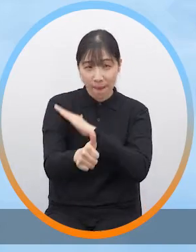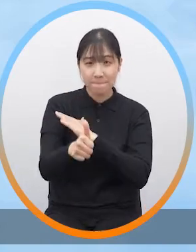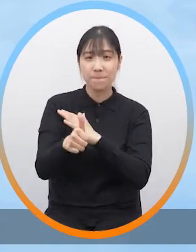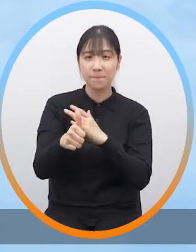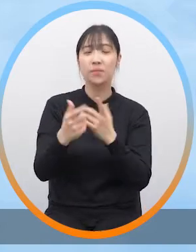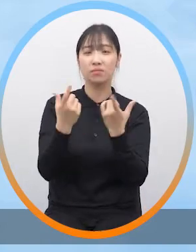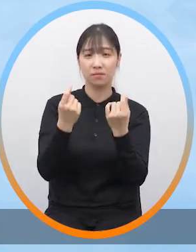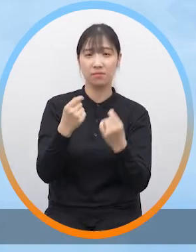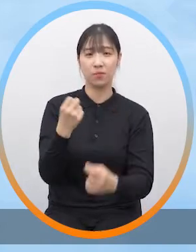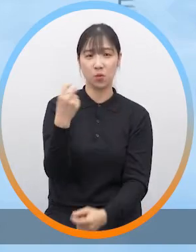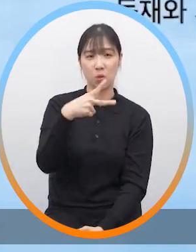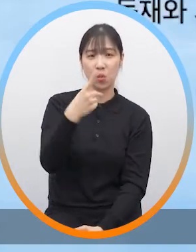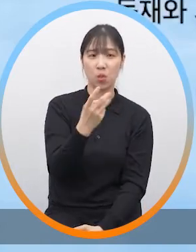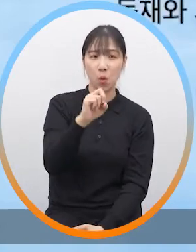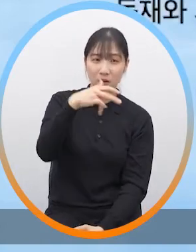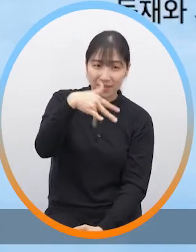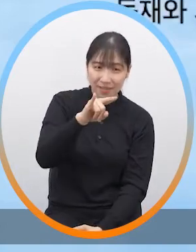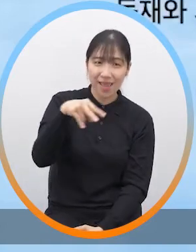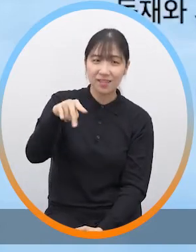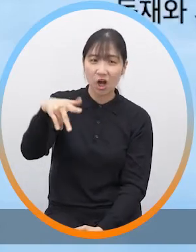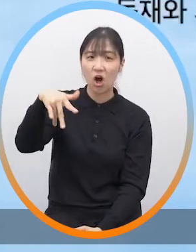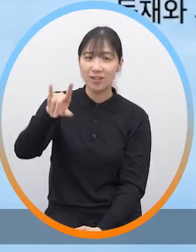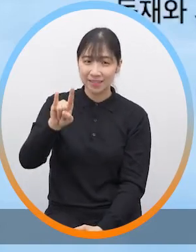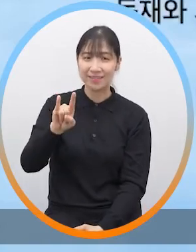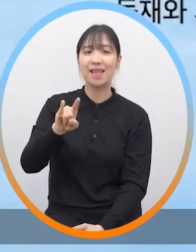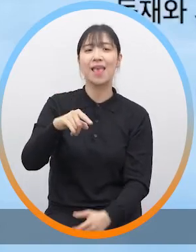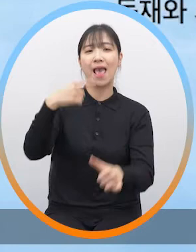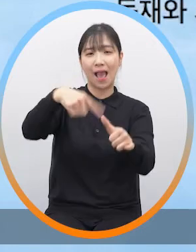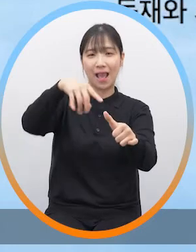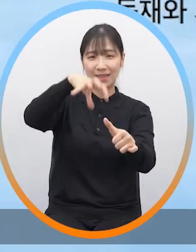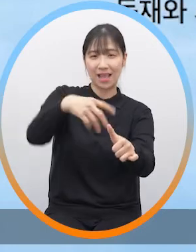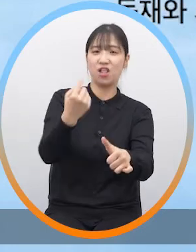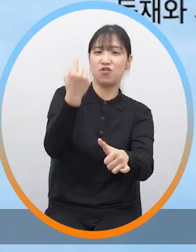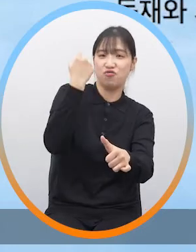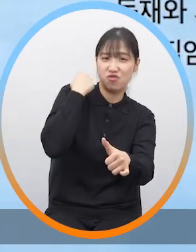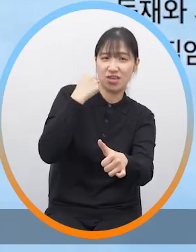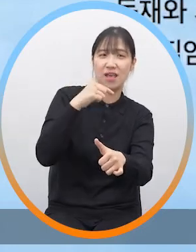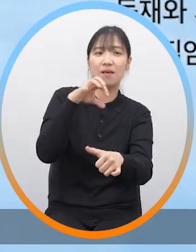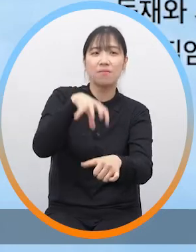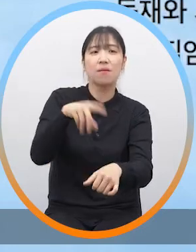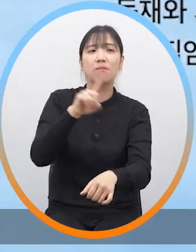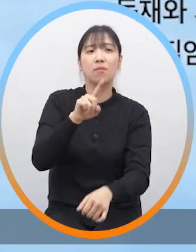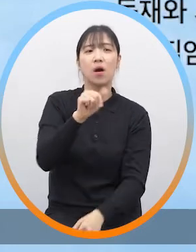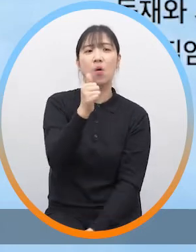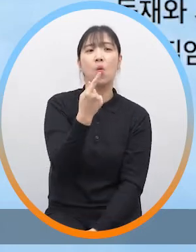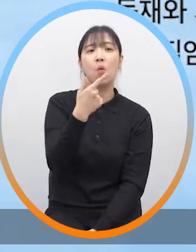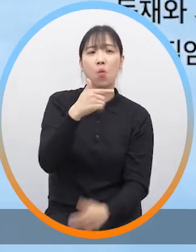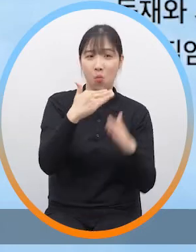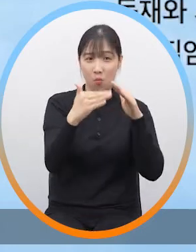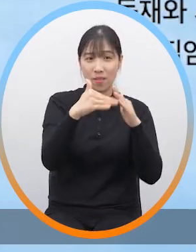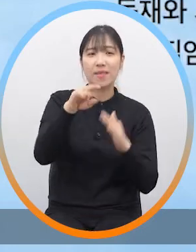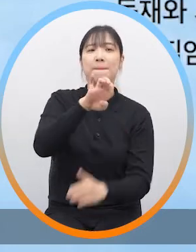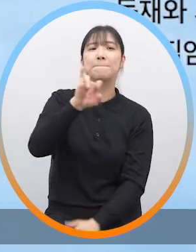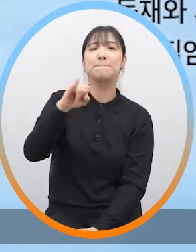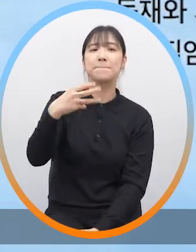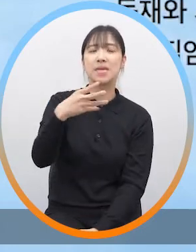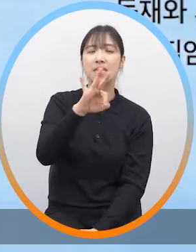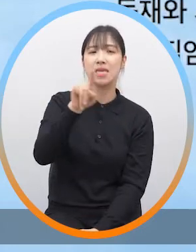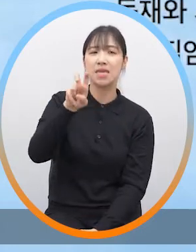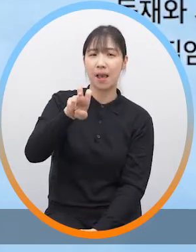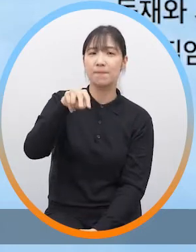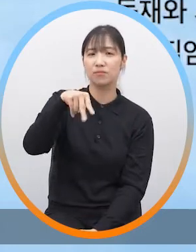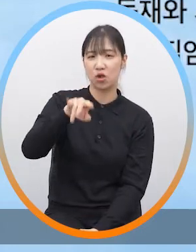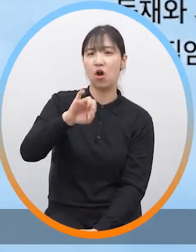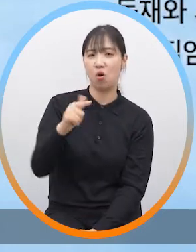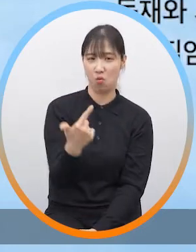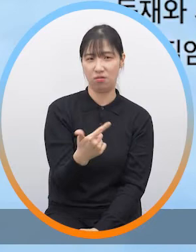그렇고요. 그 다음에 동제나 서제가 강당의 뒤에 배치되는 경우는 호남의 피람서원이 아주 대표적인 경우입니다.